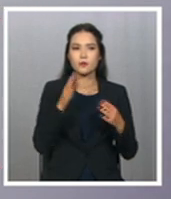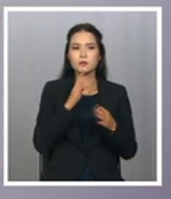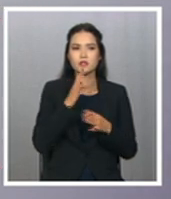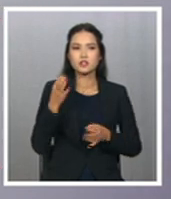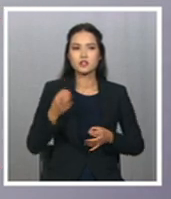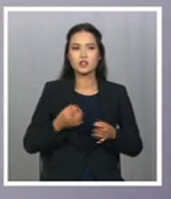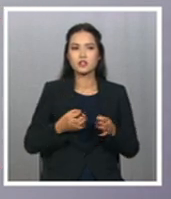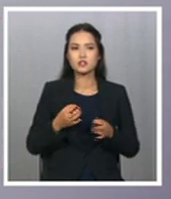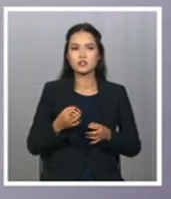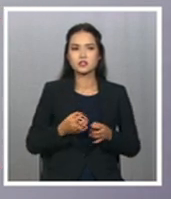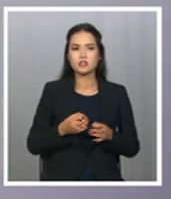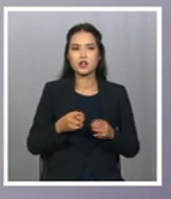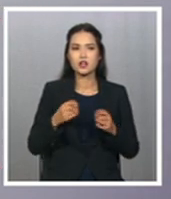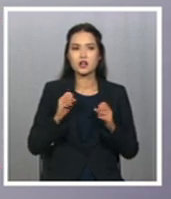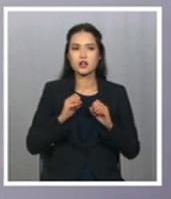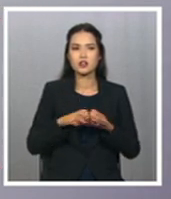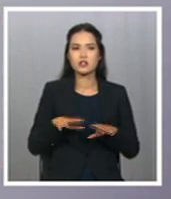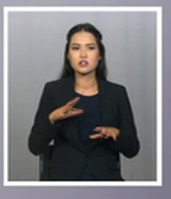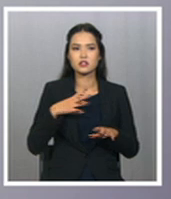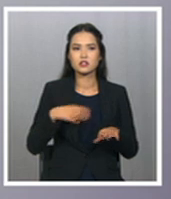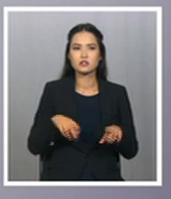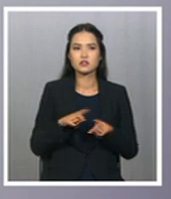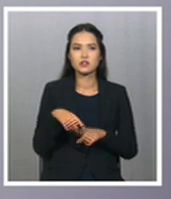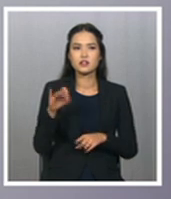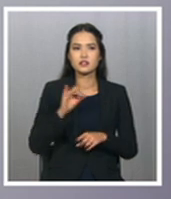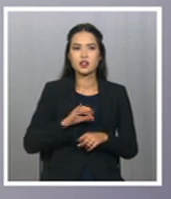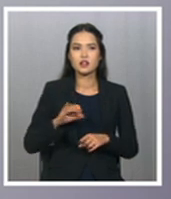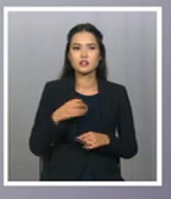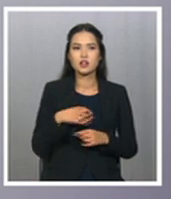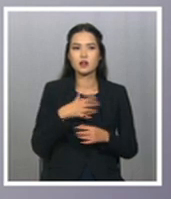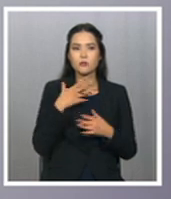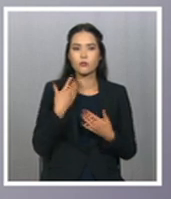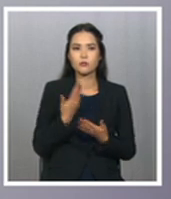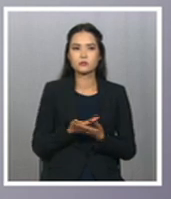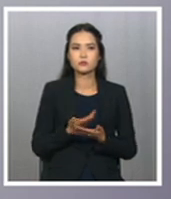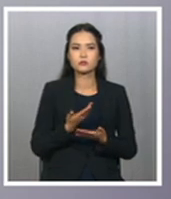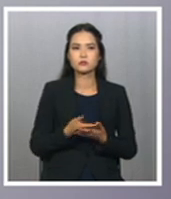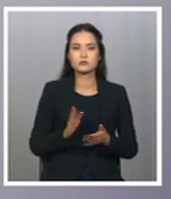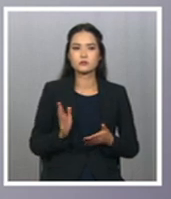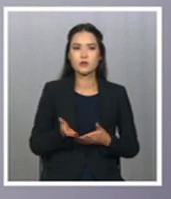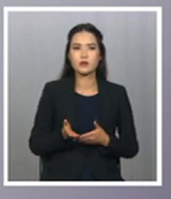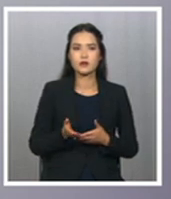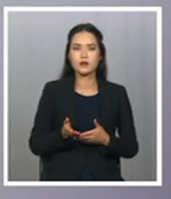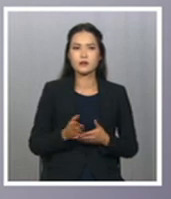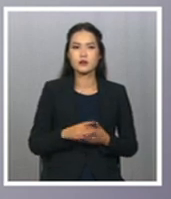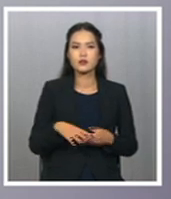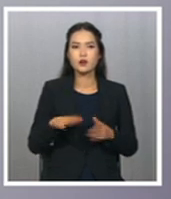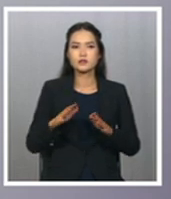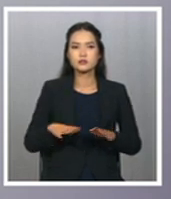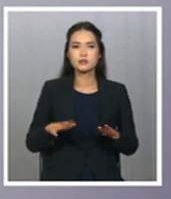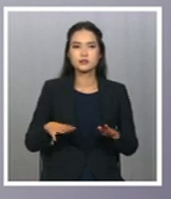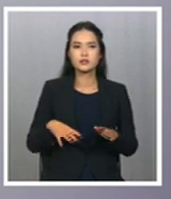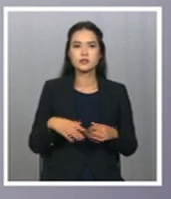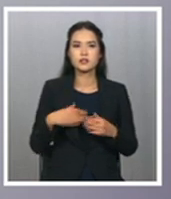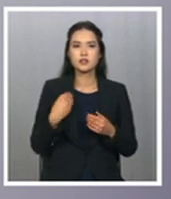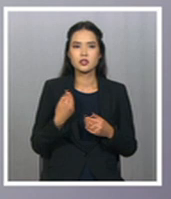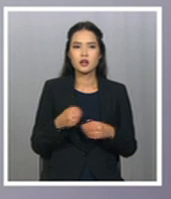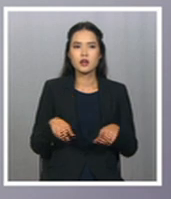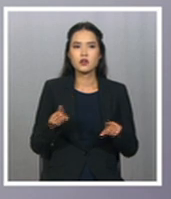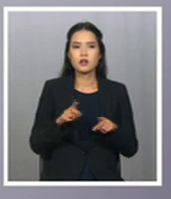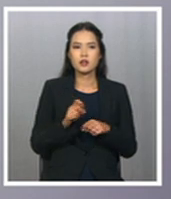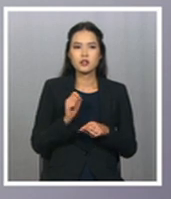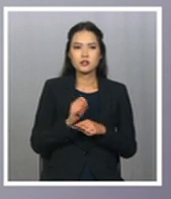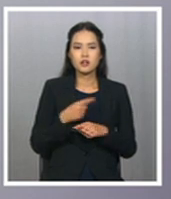әсер еткені туралы тарихта талай мысалдар бар. Оқушылар, сіздер де тапсырманы